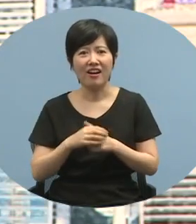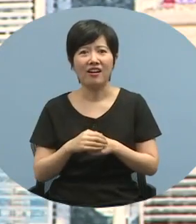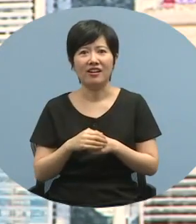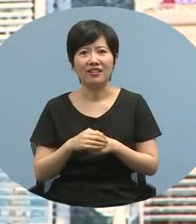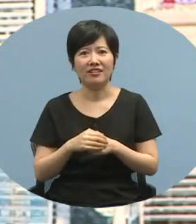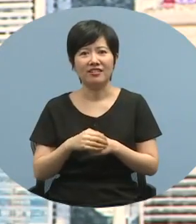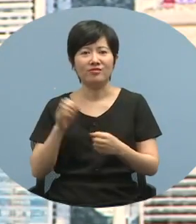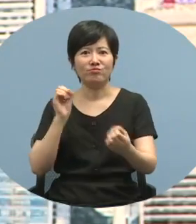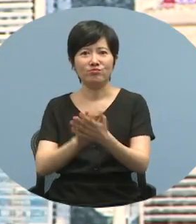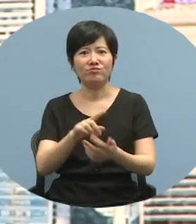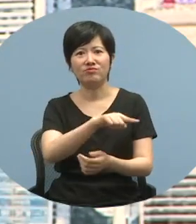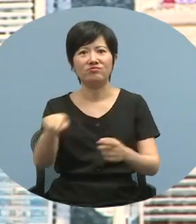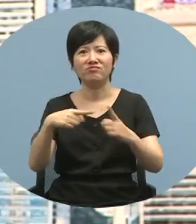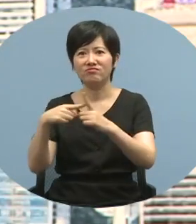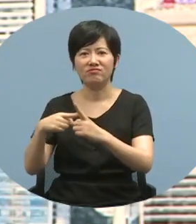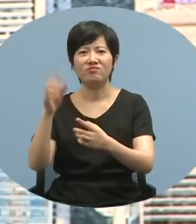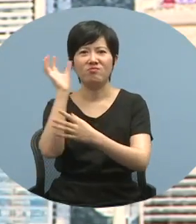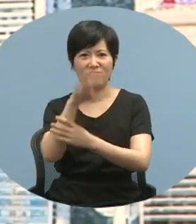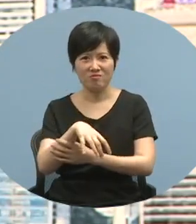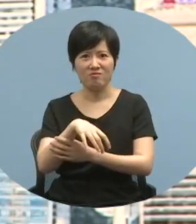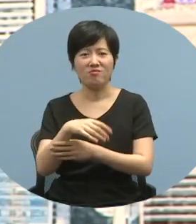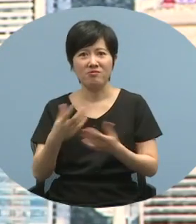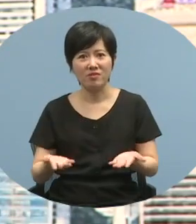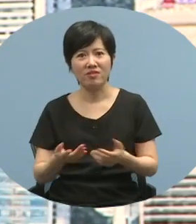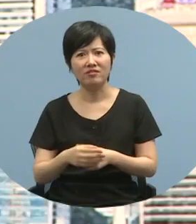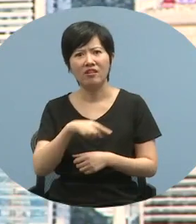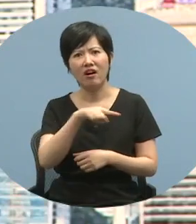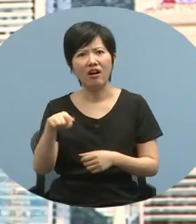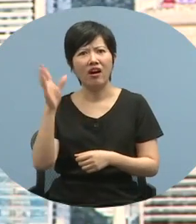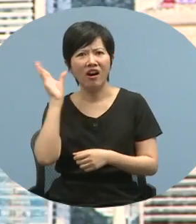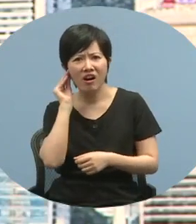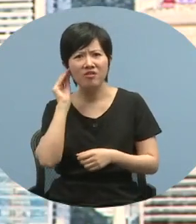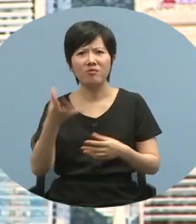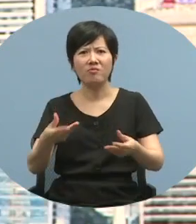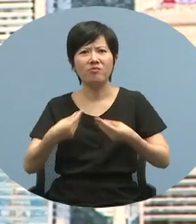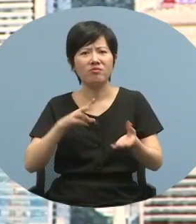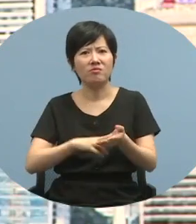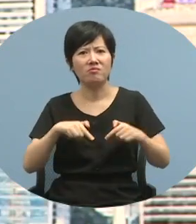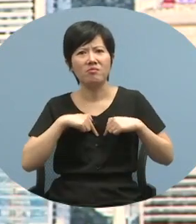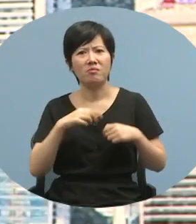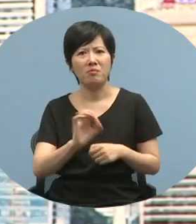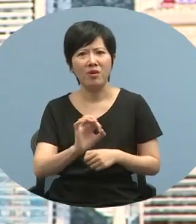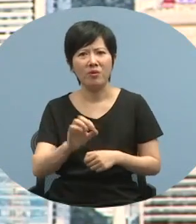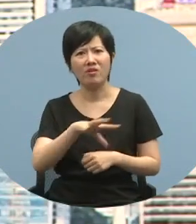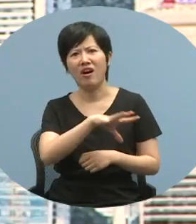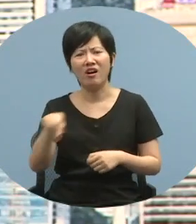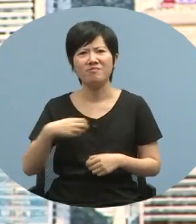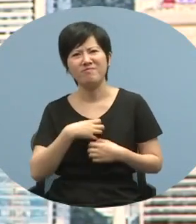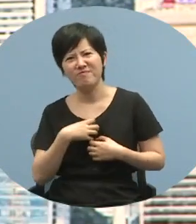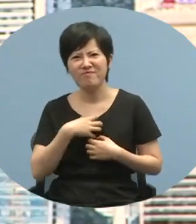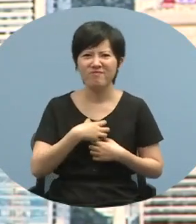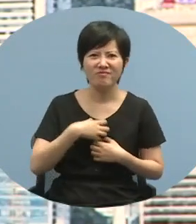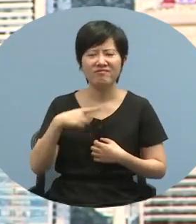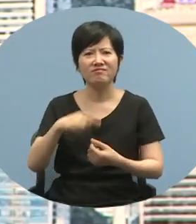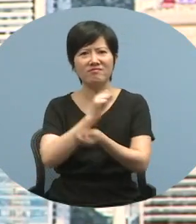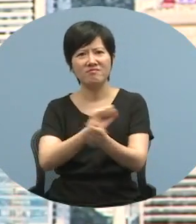做，然後令到市民失望呢？因為它會聽到沒有，你都沒有增強我們信心，大家都很擔心現在可